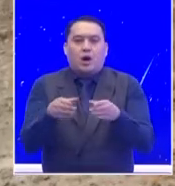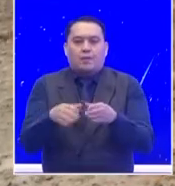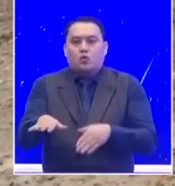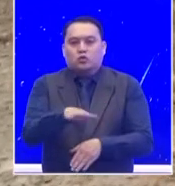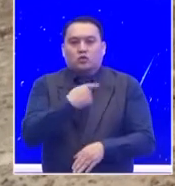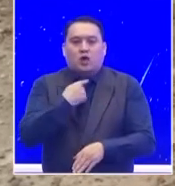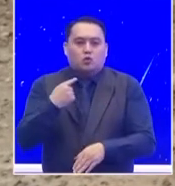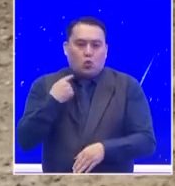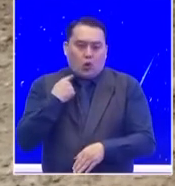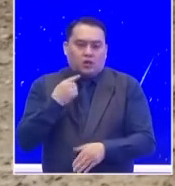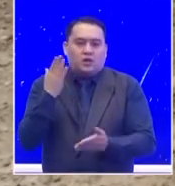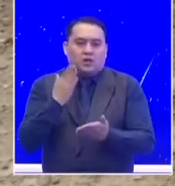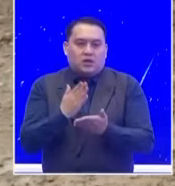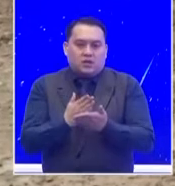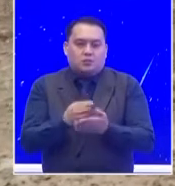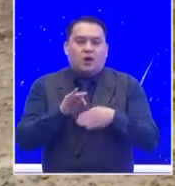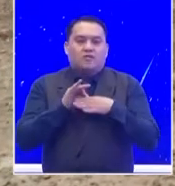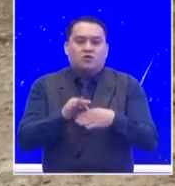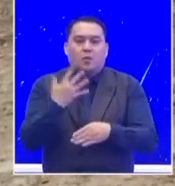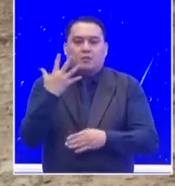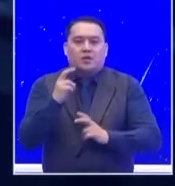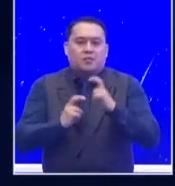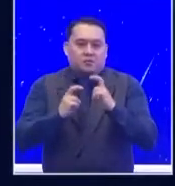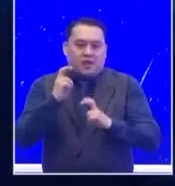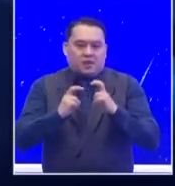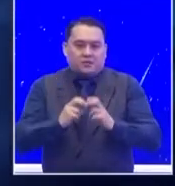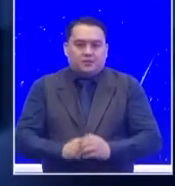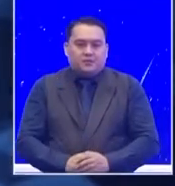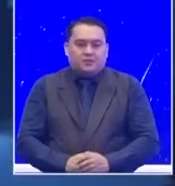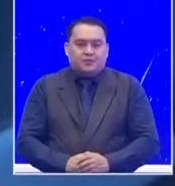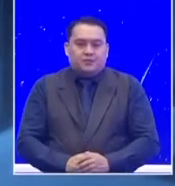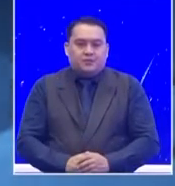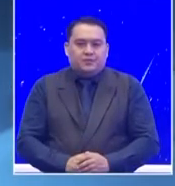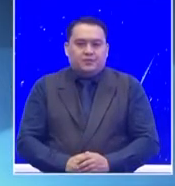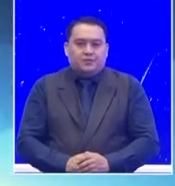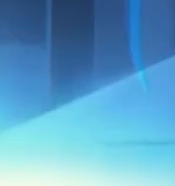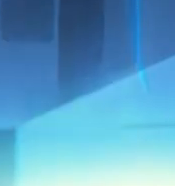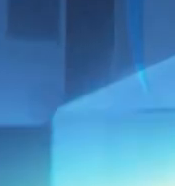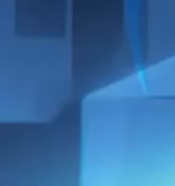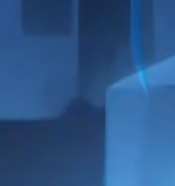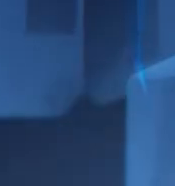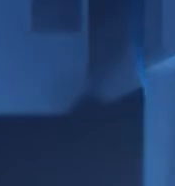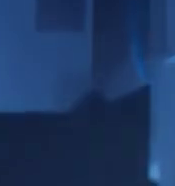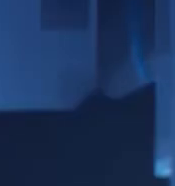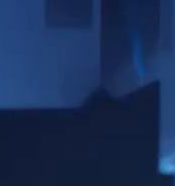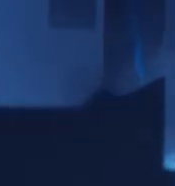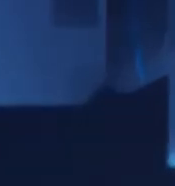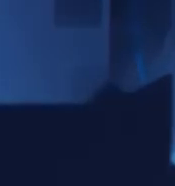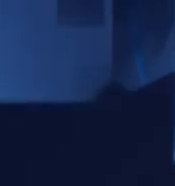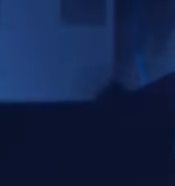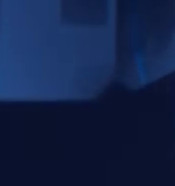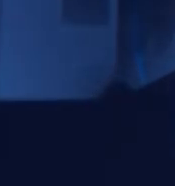участке Талдыкурган-Ускемен свою деятельность ведут 5 предприятий. Еламан Рымбеков, Митя Джумабаев, Абла Кутукбай, телеканал ЖТСУ.